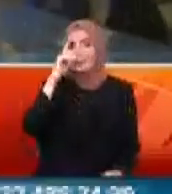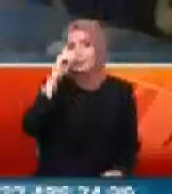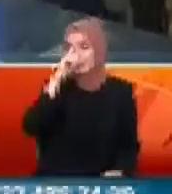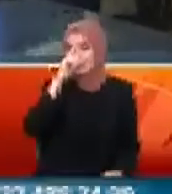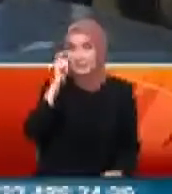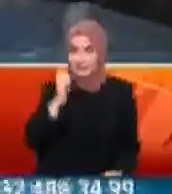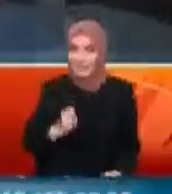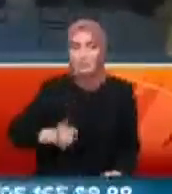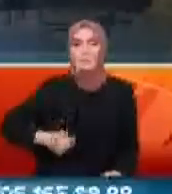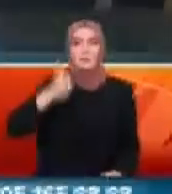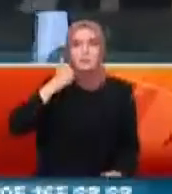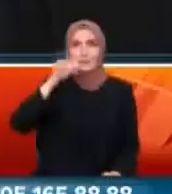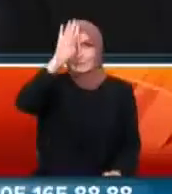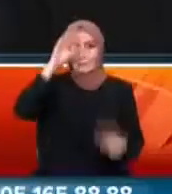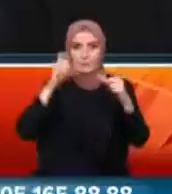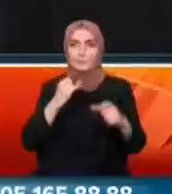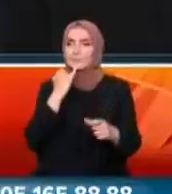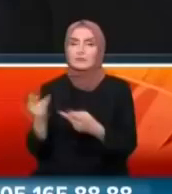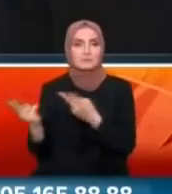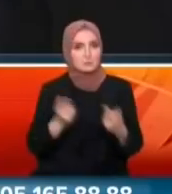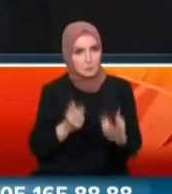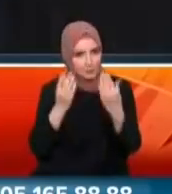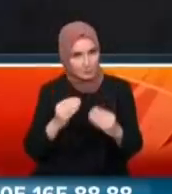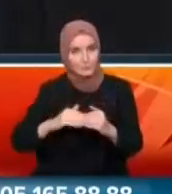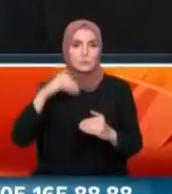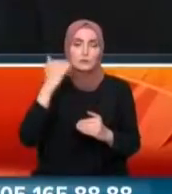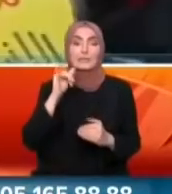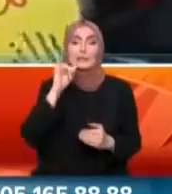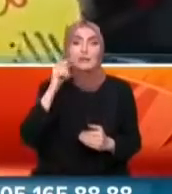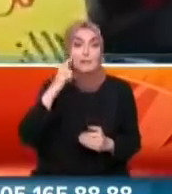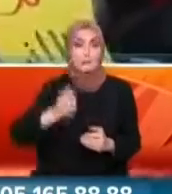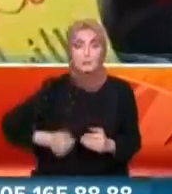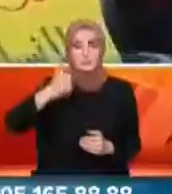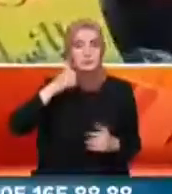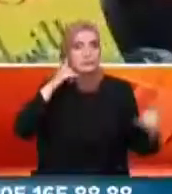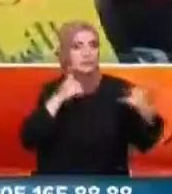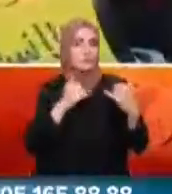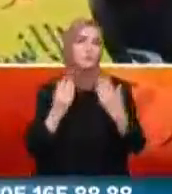Ardından da İtalya Başbakanı Conte ile bir telefon görüşmesi gerçekleştirdi.